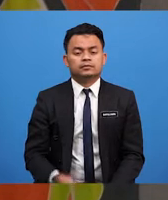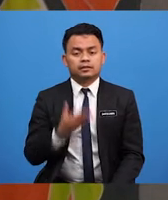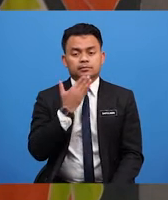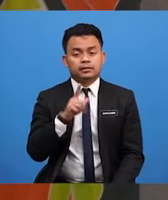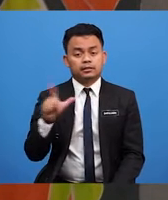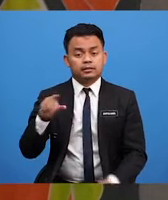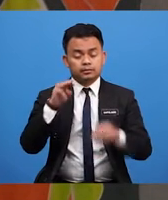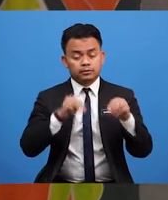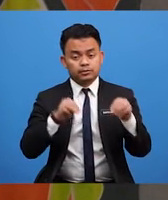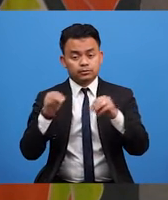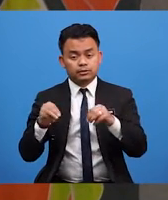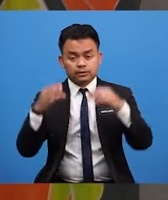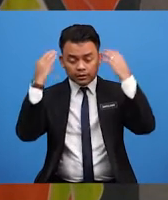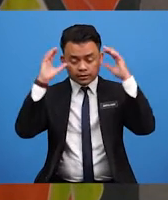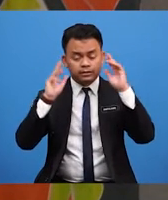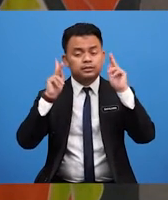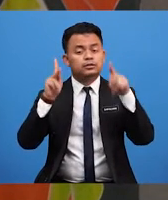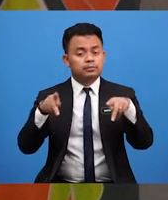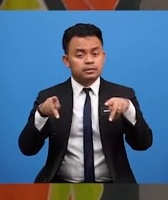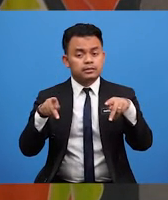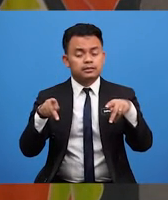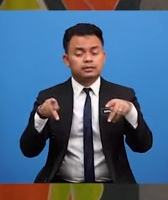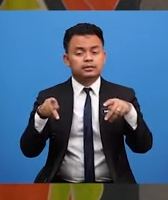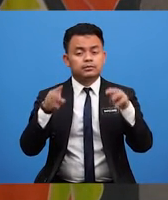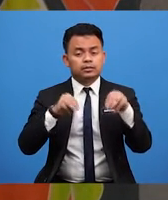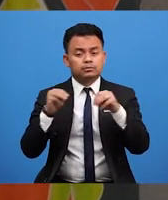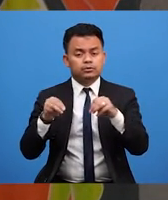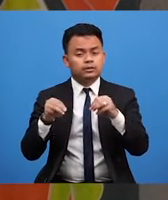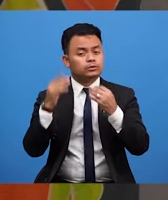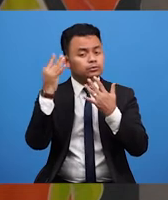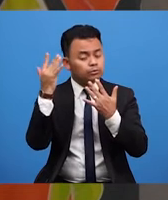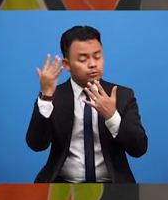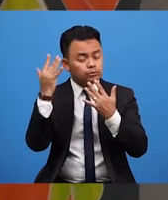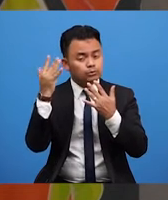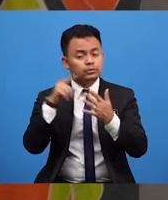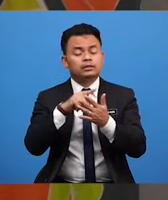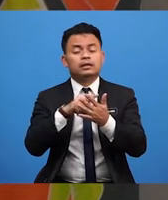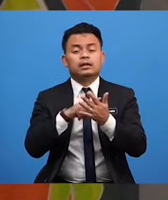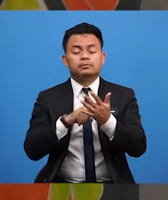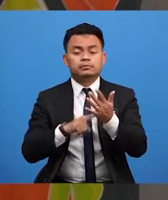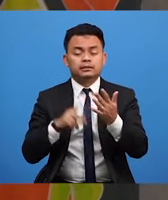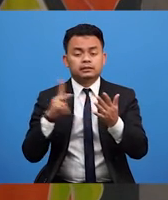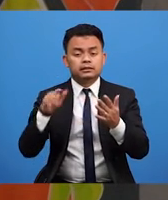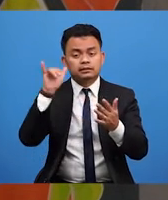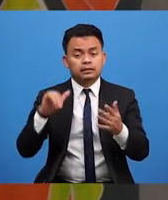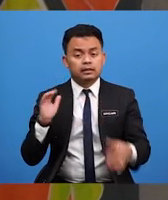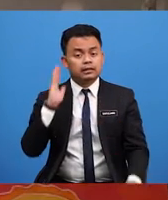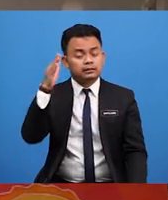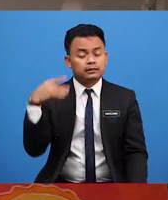Baiklah murid-murid, cikgu pasti murid-murid tertunggu-tunggu apakah teknik yang akan kita pelajari sebentar